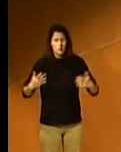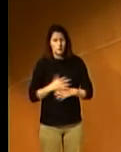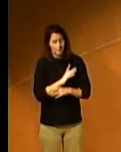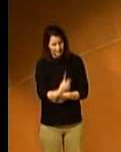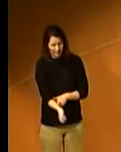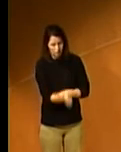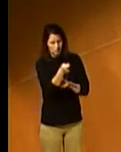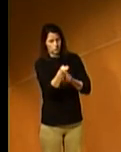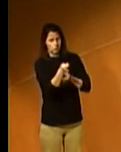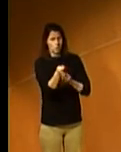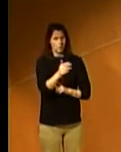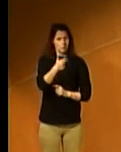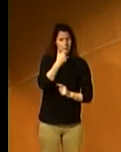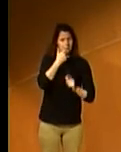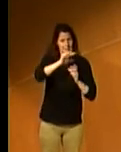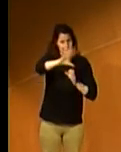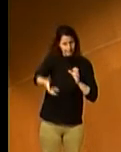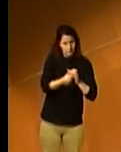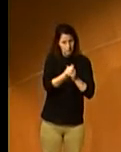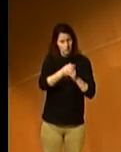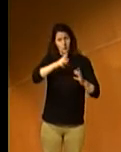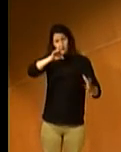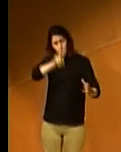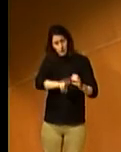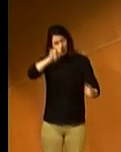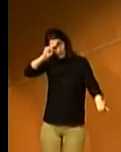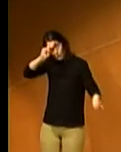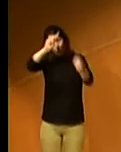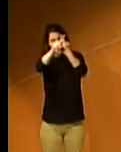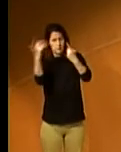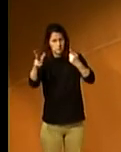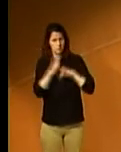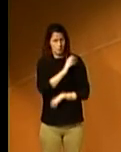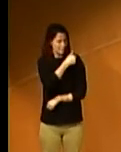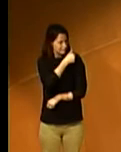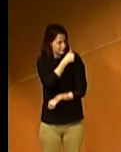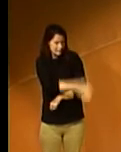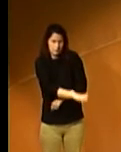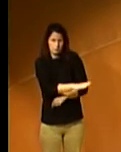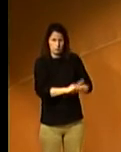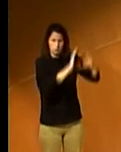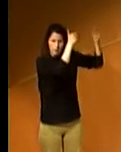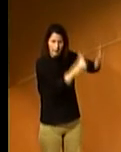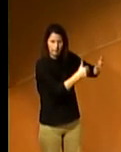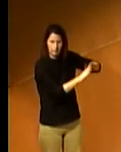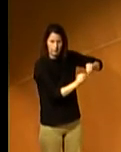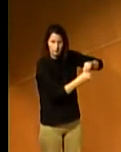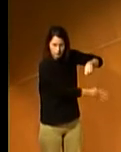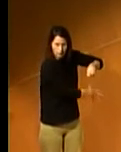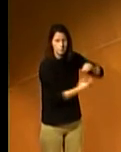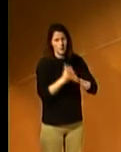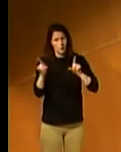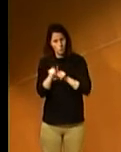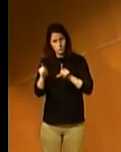qualité inclusive est d'en finir avec toute forme de discrimination et de favoriser la cohésion